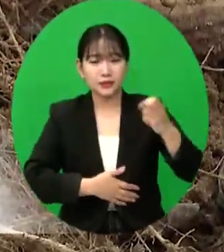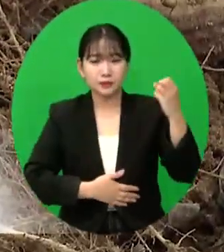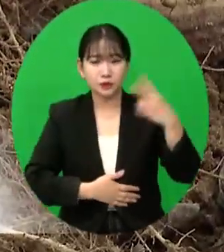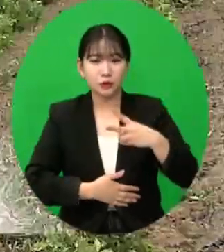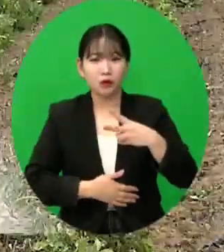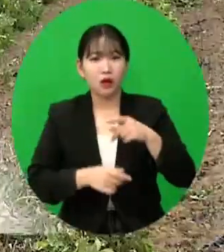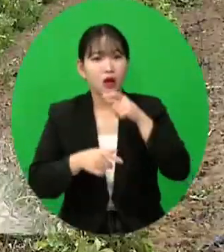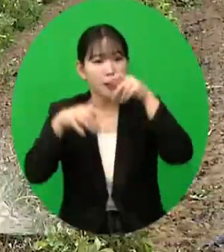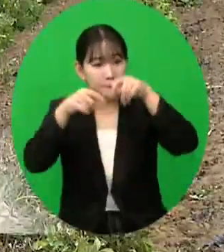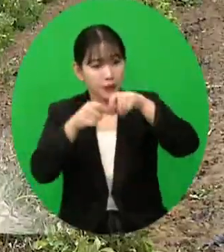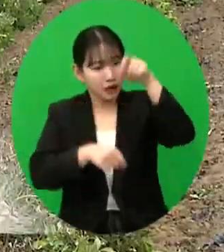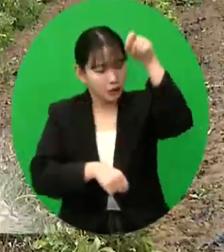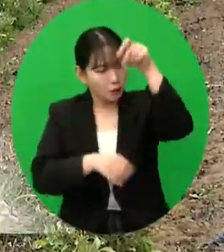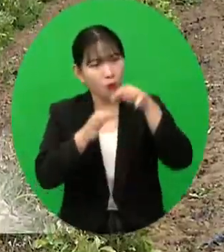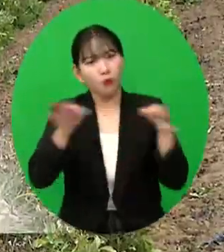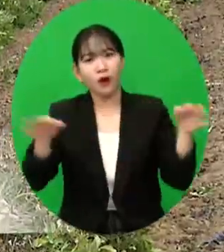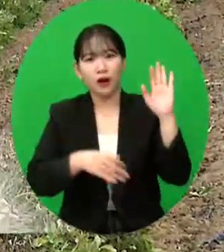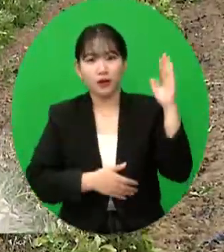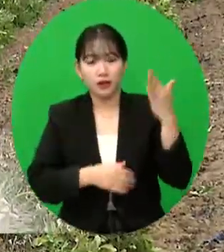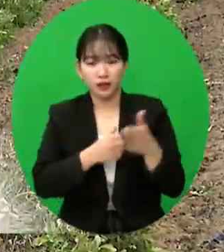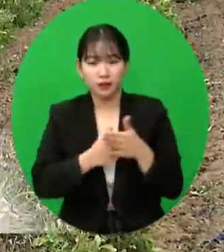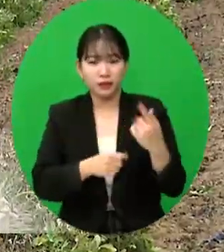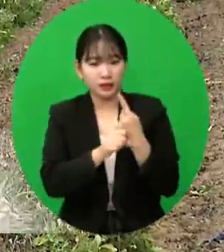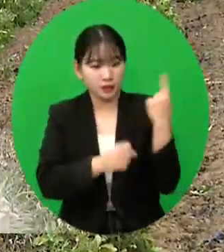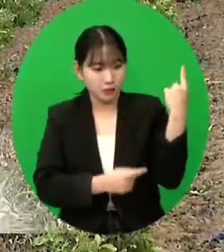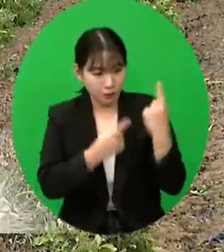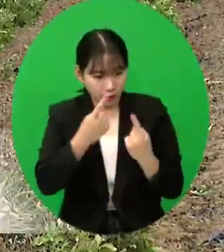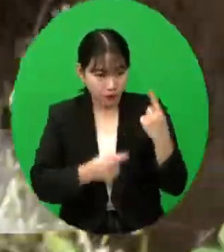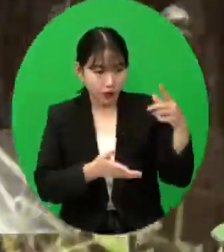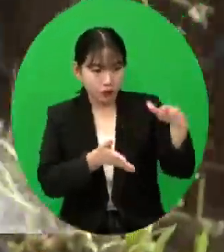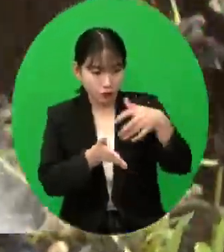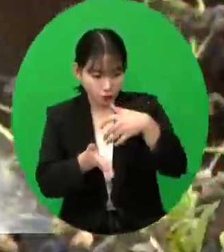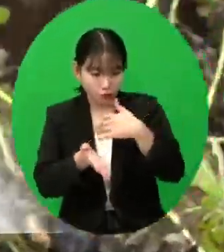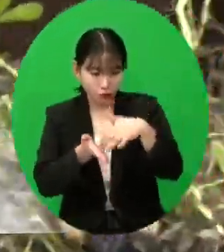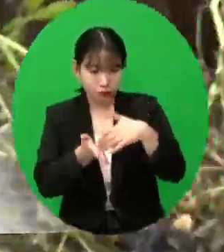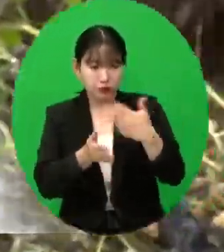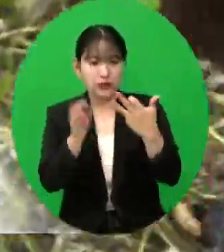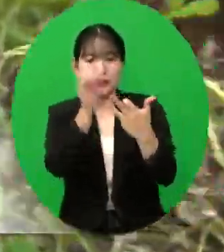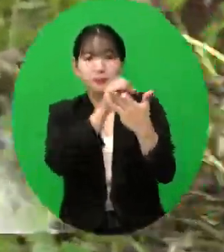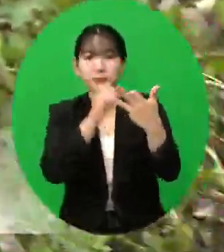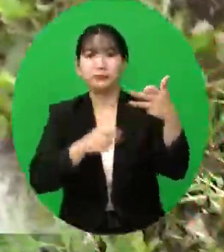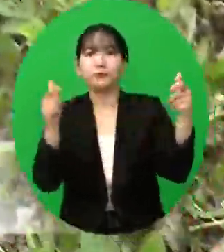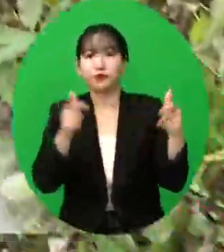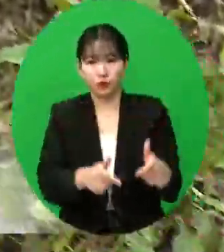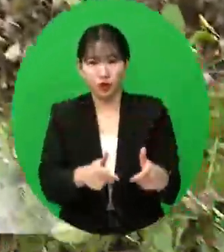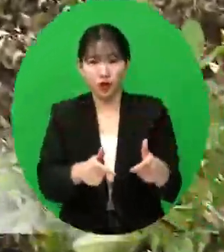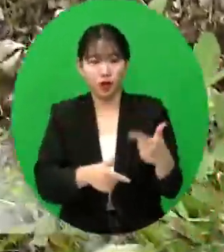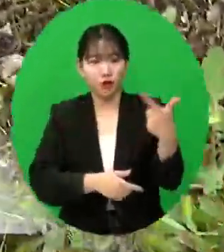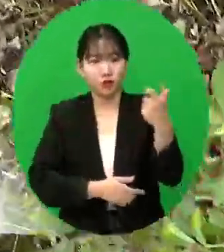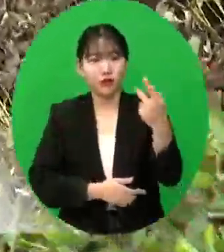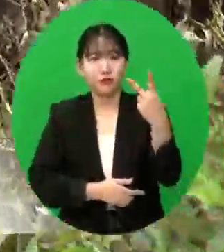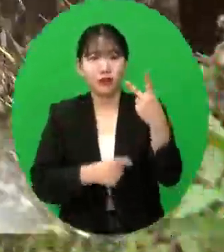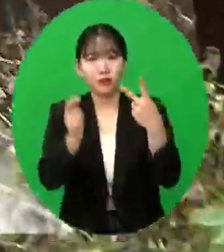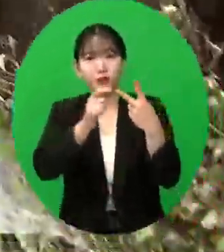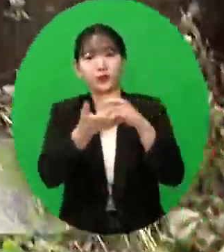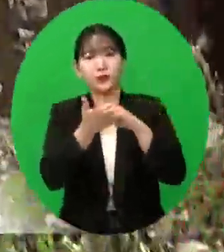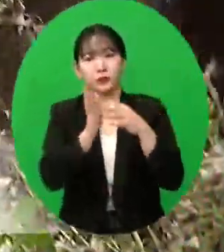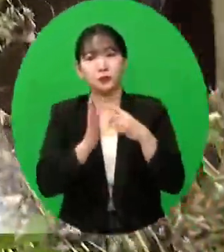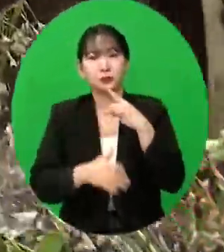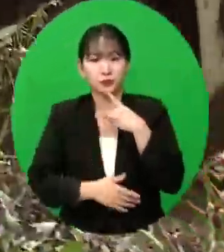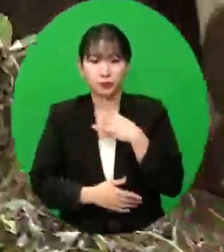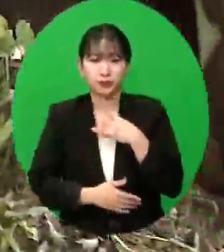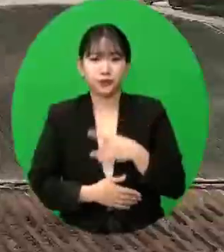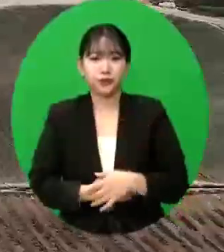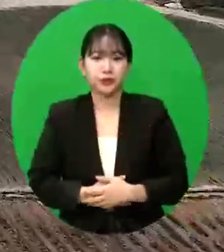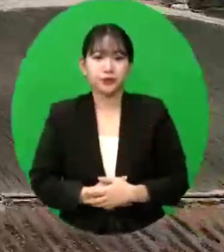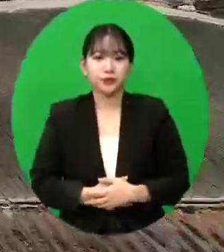데다 유난히 길었던 장막까지 겹쳐 지난해보다 수확량은 18% 가량 줄어든 62톤 가량의 그칠